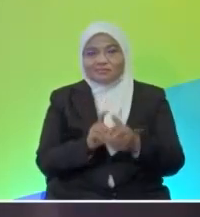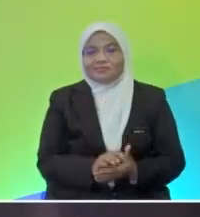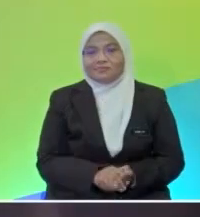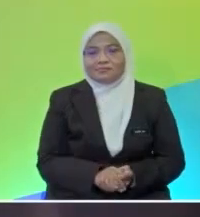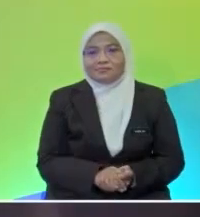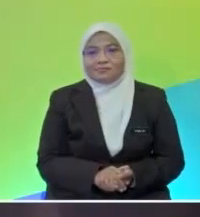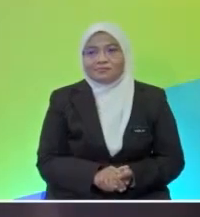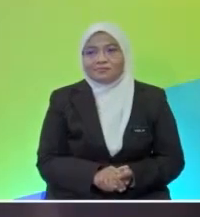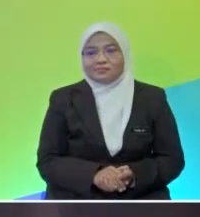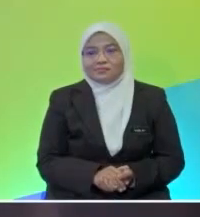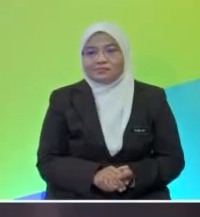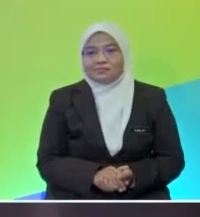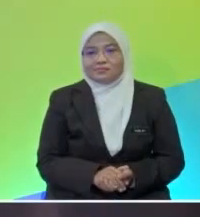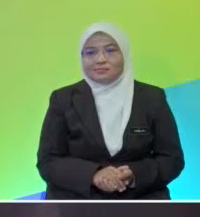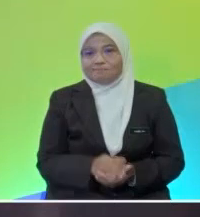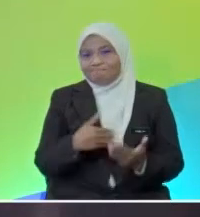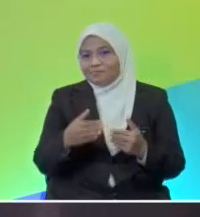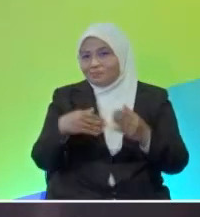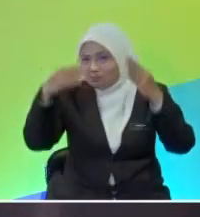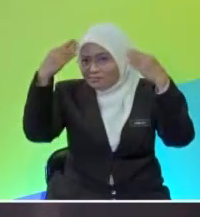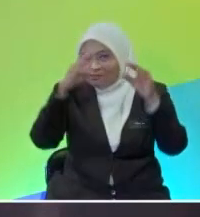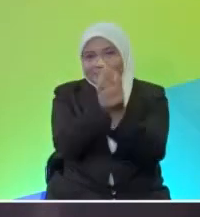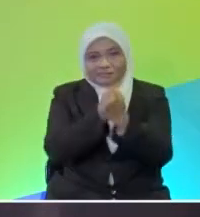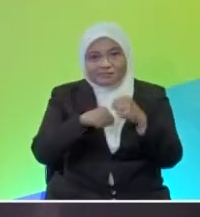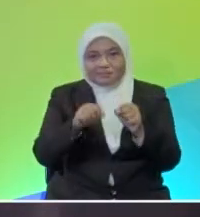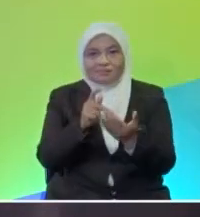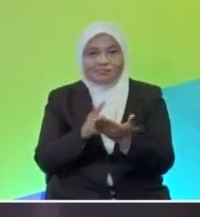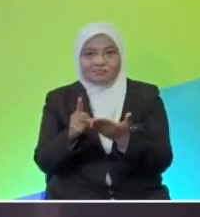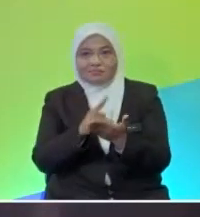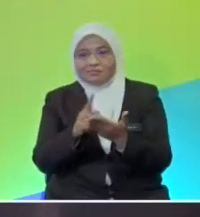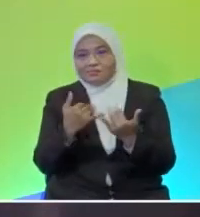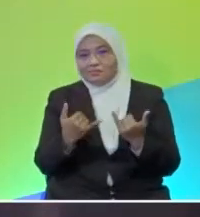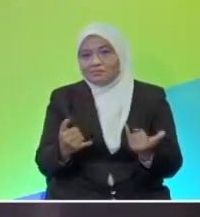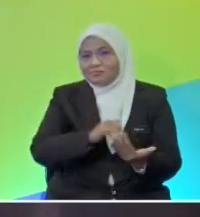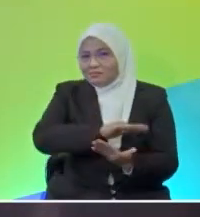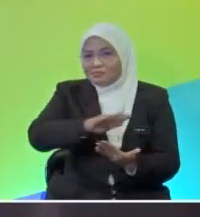jadi kita tunjukan semua nilai-nilai yang betul baik maksudnya